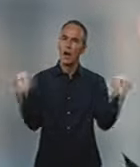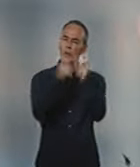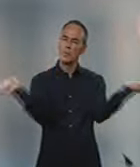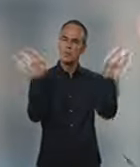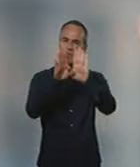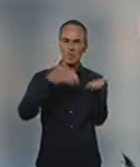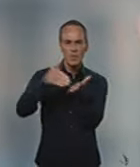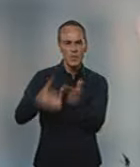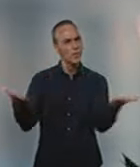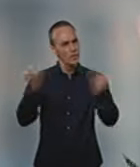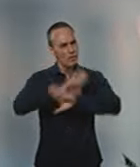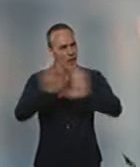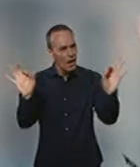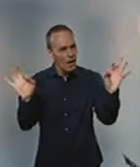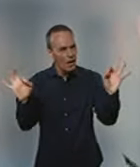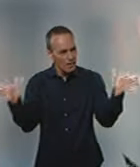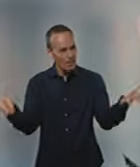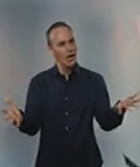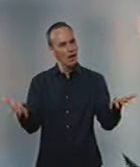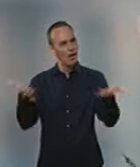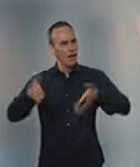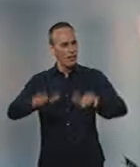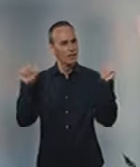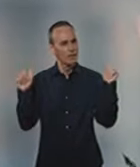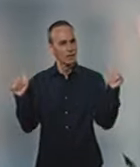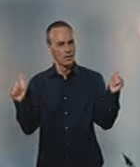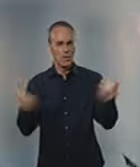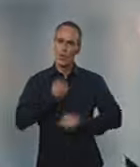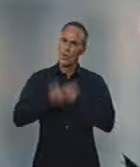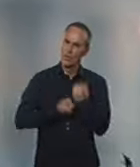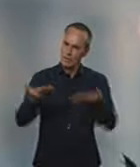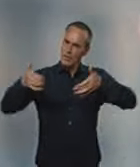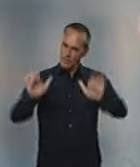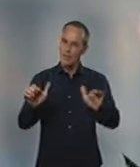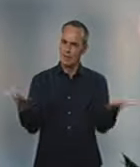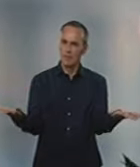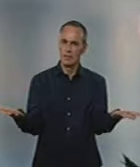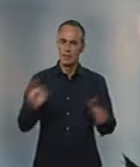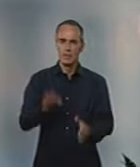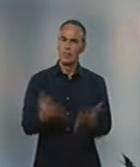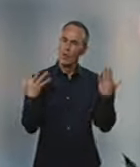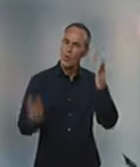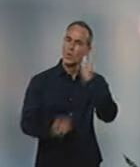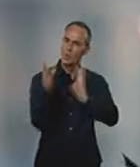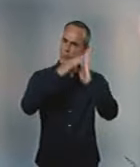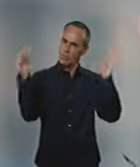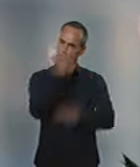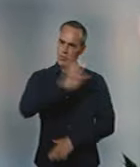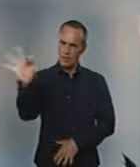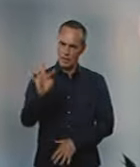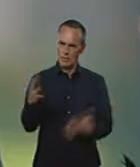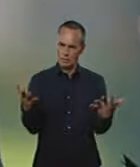licenciements bien des conflits bien des souffrances je me bas pour un modèle social français où chacun prendra sa